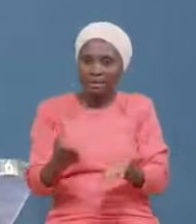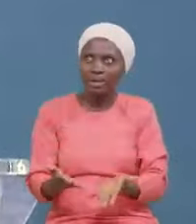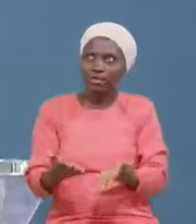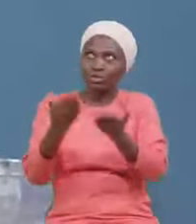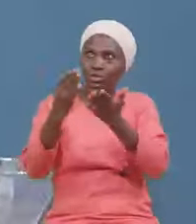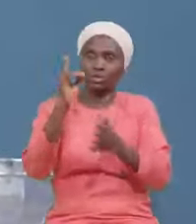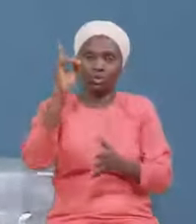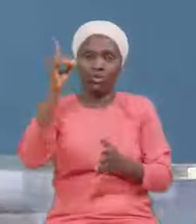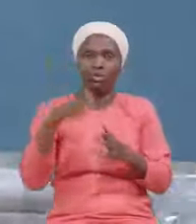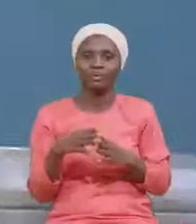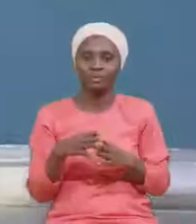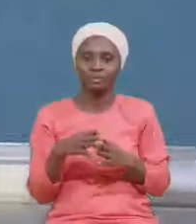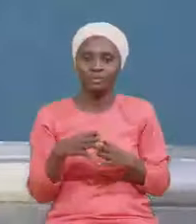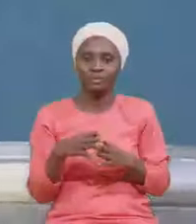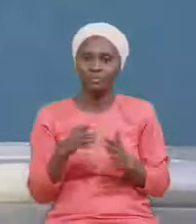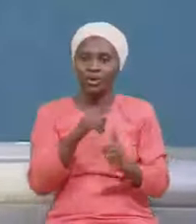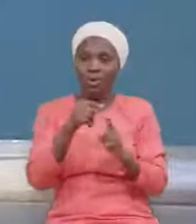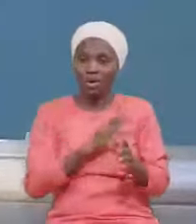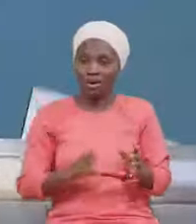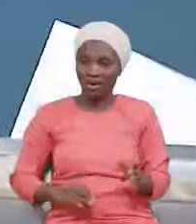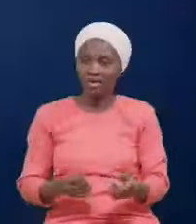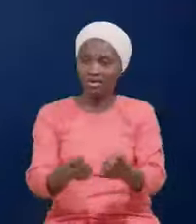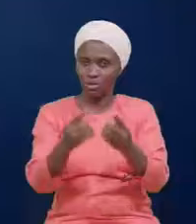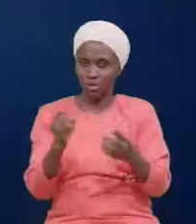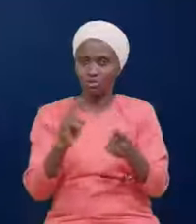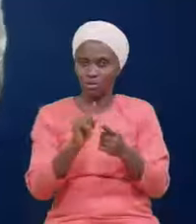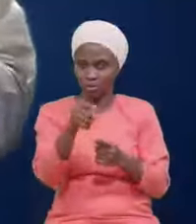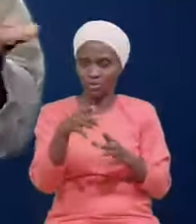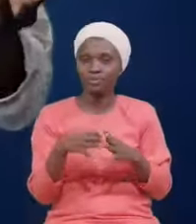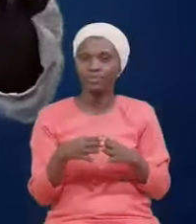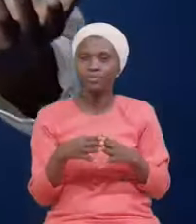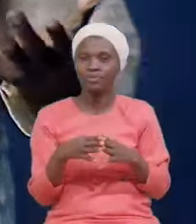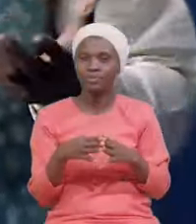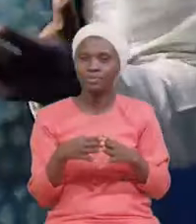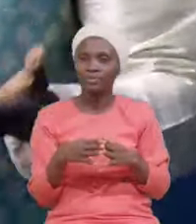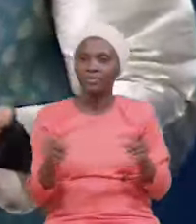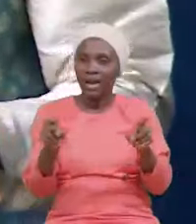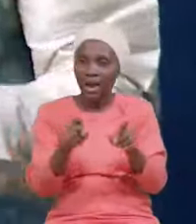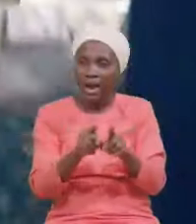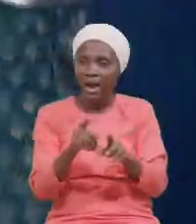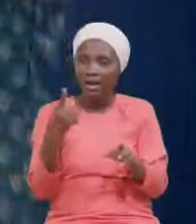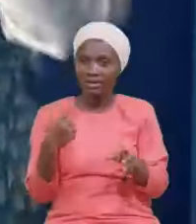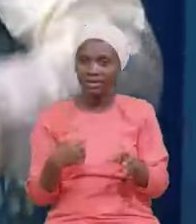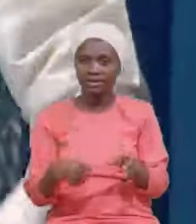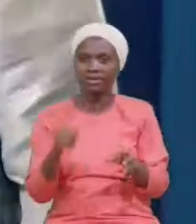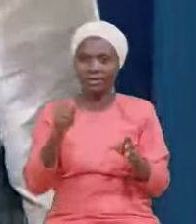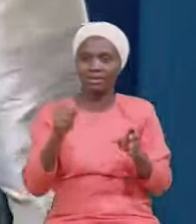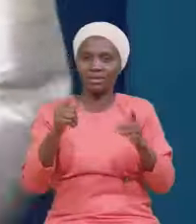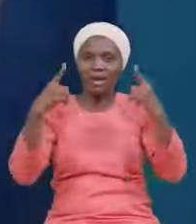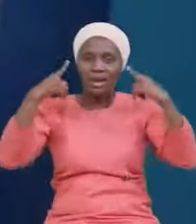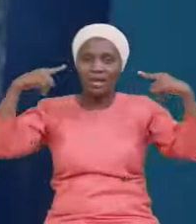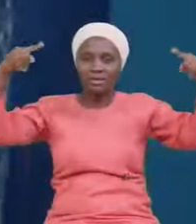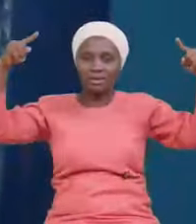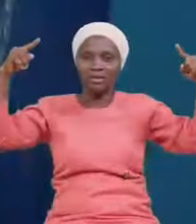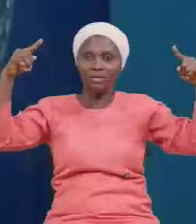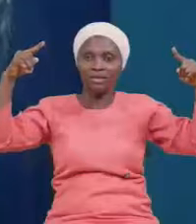one, ఔన్నత్యంగలవానిగా వస్తాడు. When Christ comes to you, క్రీస్తు మీ యొద్దకొచ్చినప్పుడు, as the excelling one,